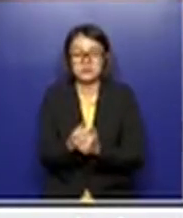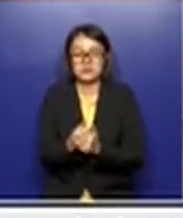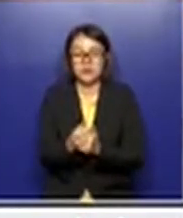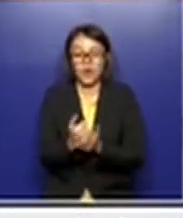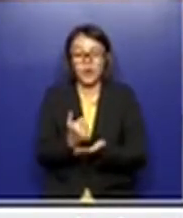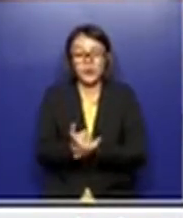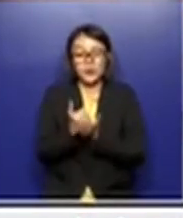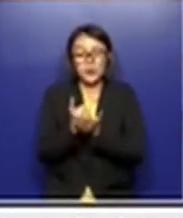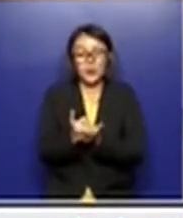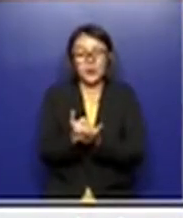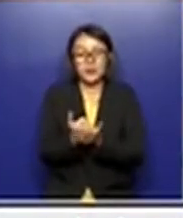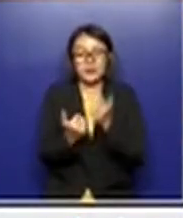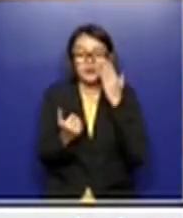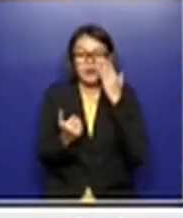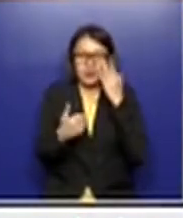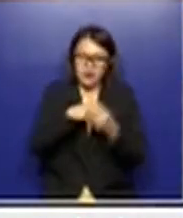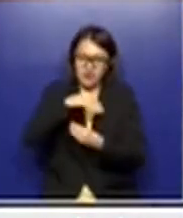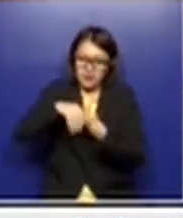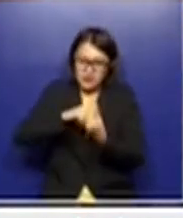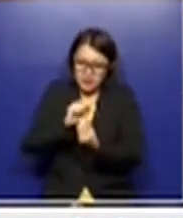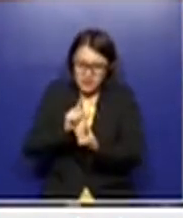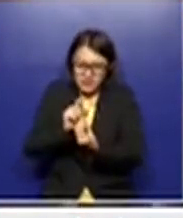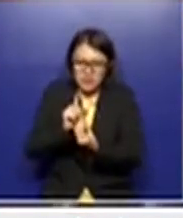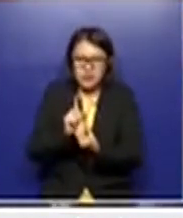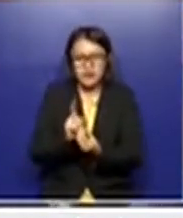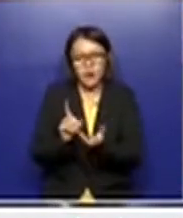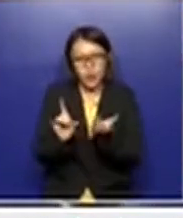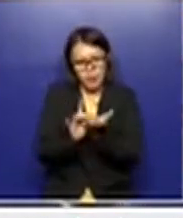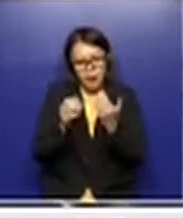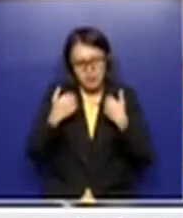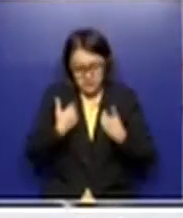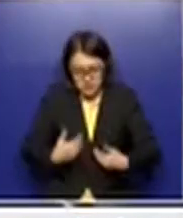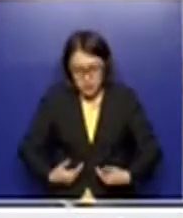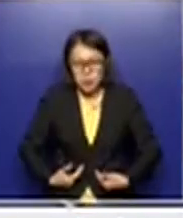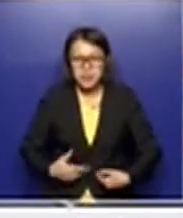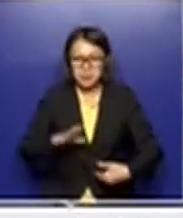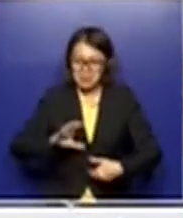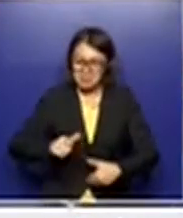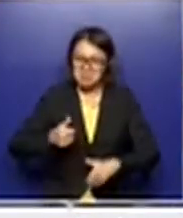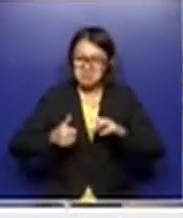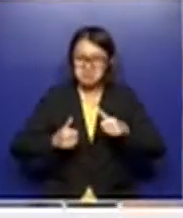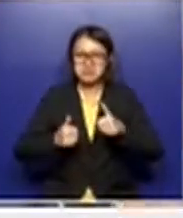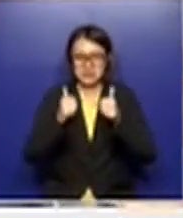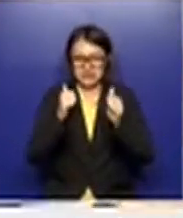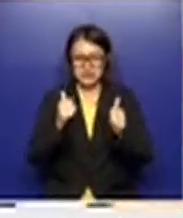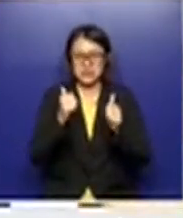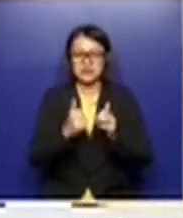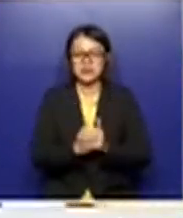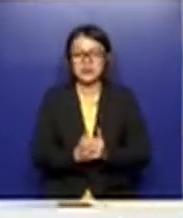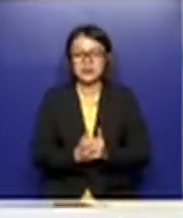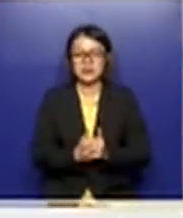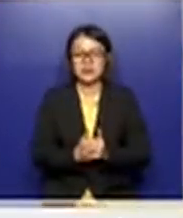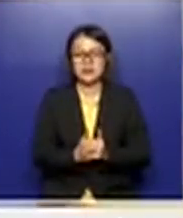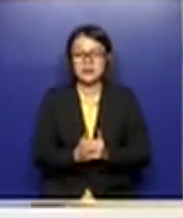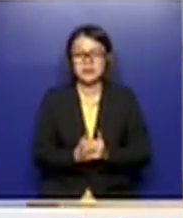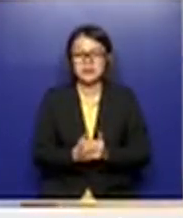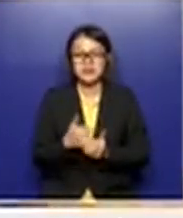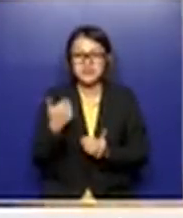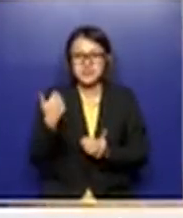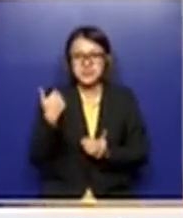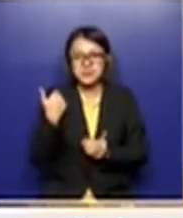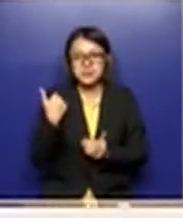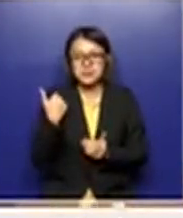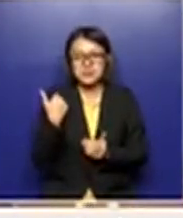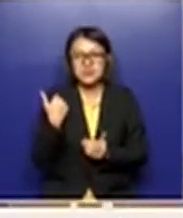ความเปลี่ยนแปลงในเรื่องของเศรษฐกิจเรื่องของคุณภาพชีวิตของประชาชนอย่างไรบ้างนะคะแม้แต่ประเด็นที่สื่ออื่นอาจจ